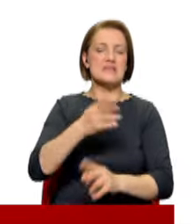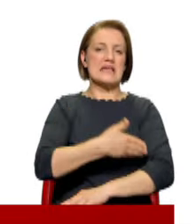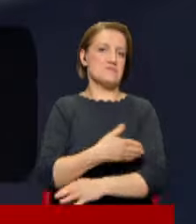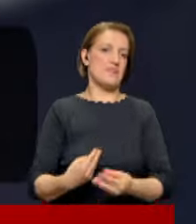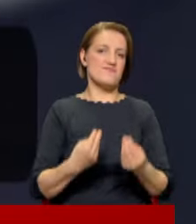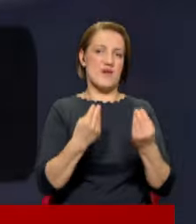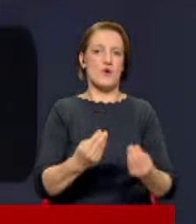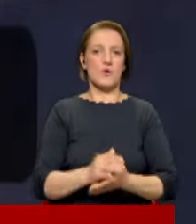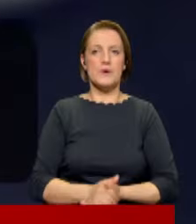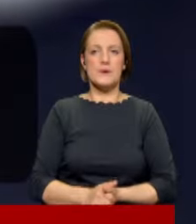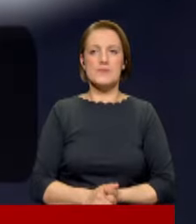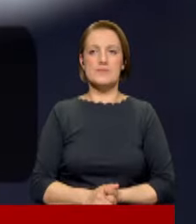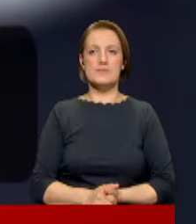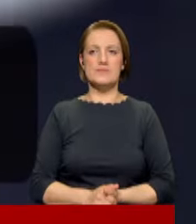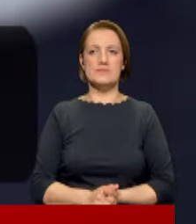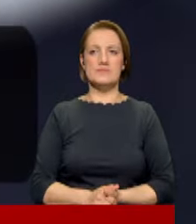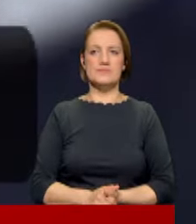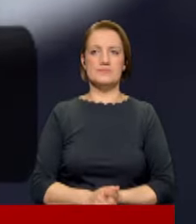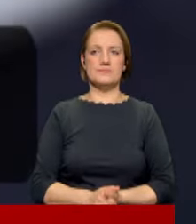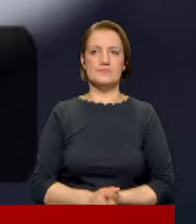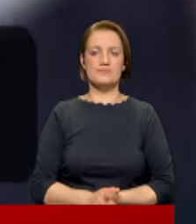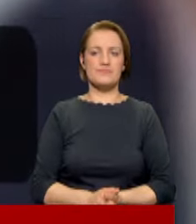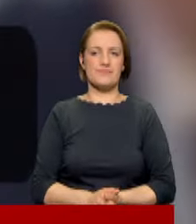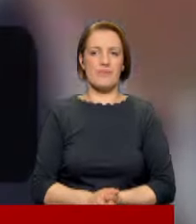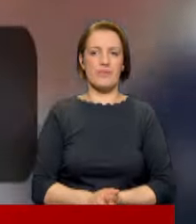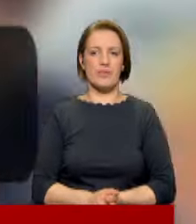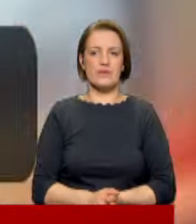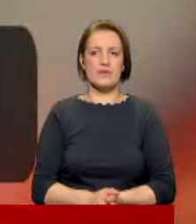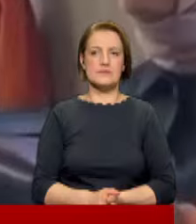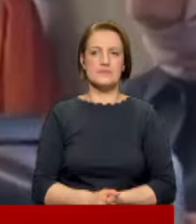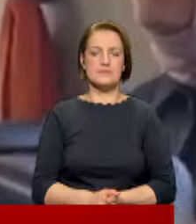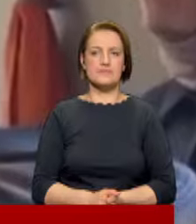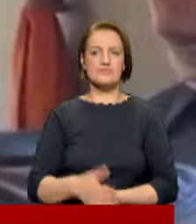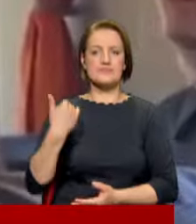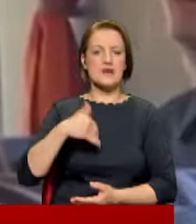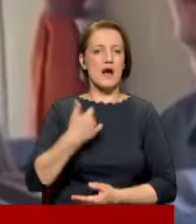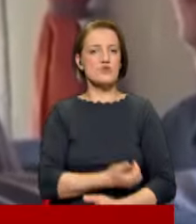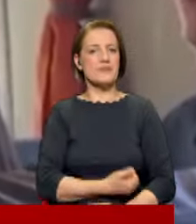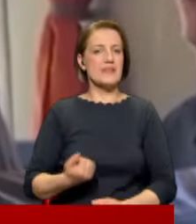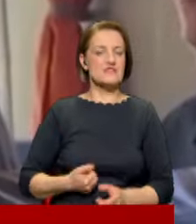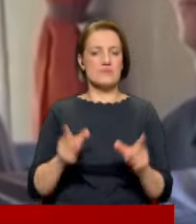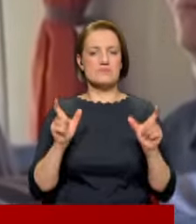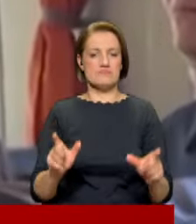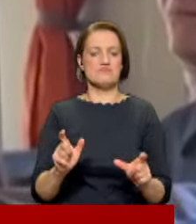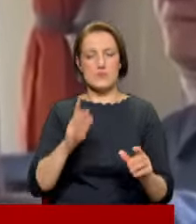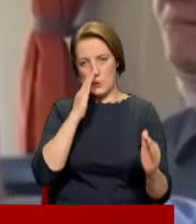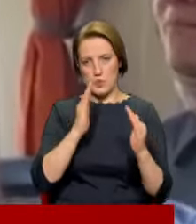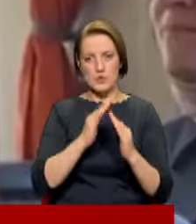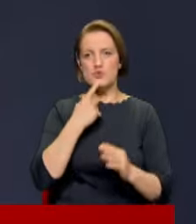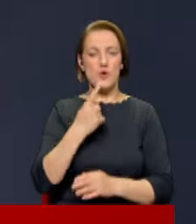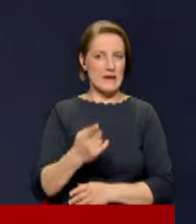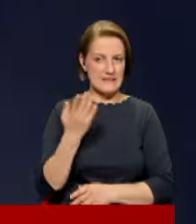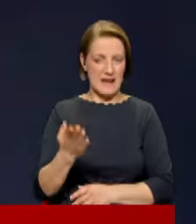vermektedir şimdi herhalde 200 tane araba olması lazımdı arka tarafta ondan kurtarmış olduk kamuda tasarruf tedbirlerine riayet ettiğine ilişkin